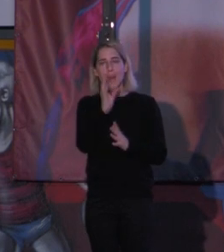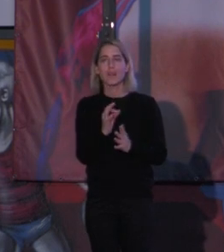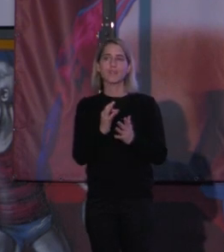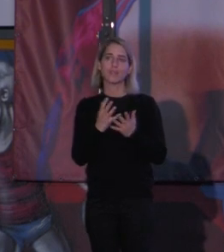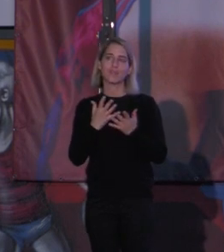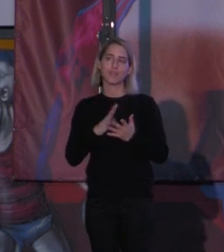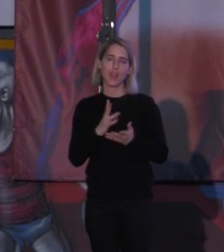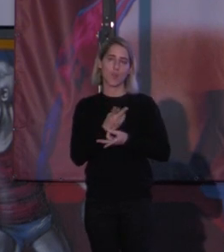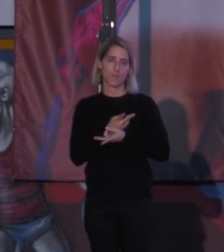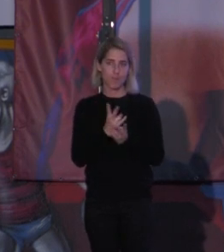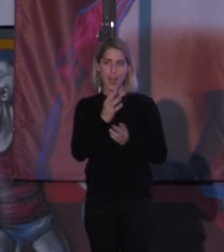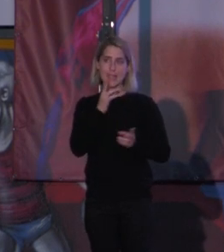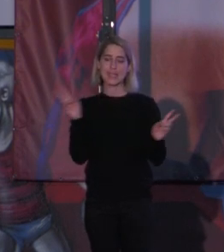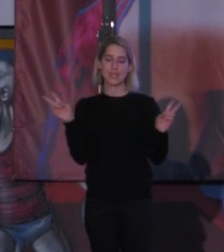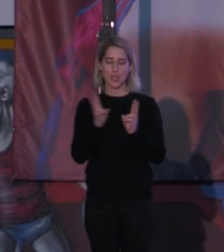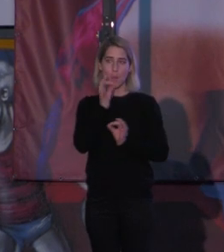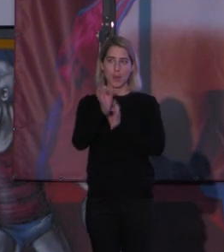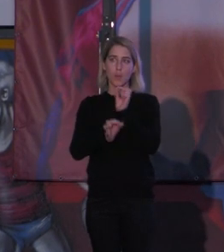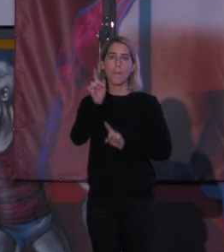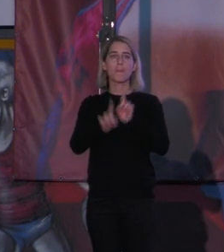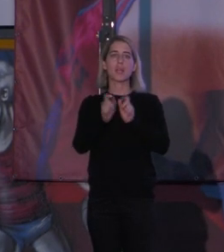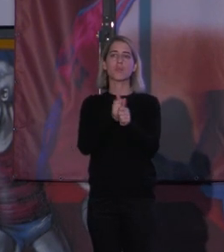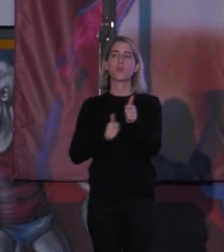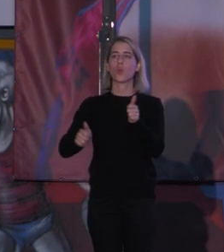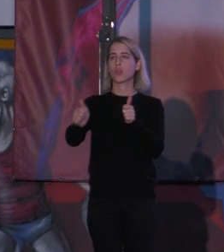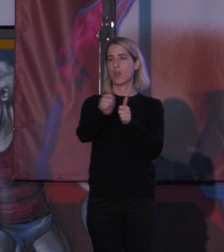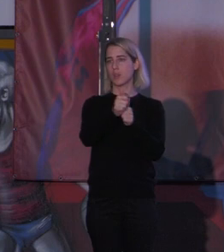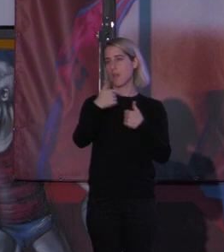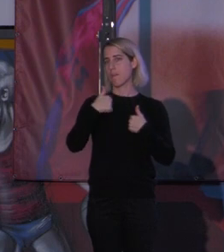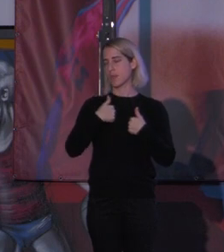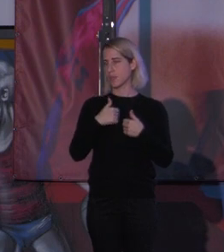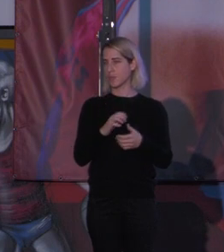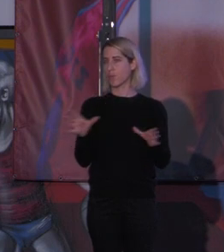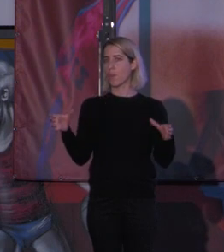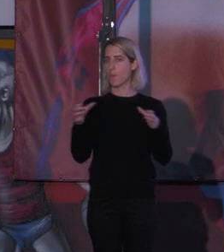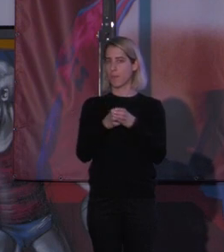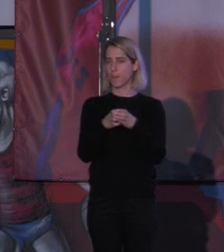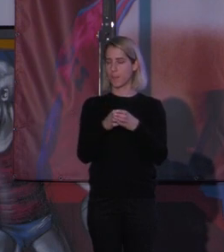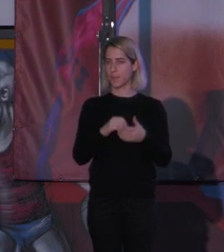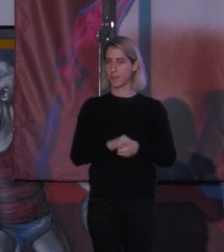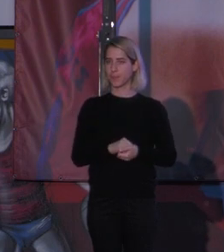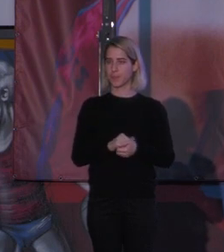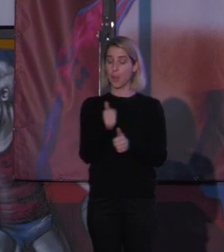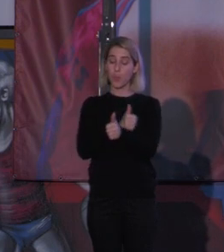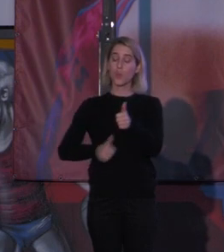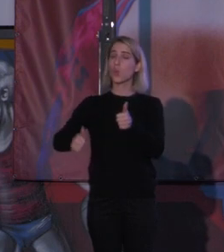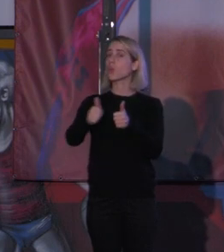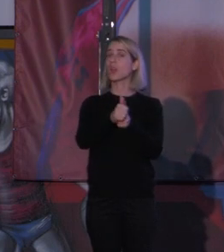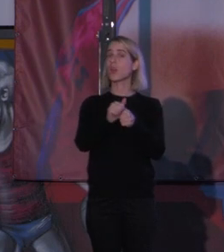σύντομα να περιγράψω κάποιες προτεραιότητες που έχουμε θέσει ως δημοτική παράταξη. Οι προτεραιότητες